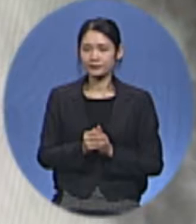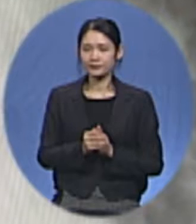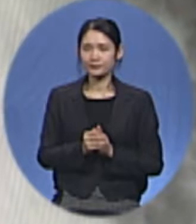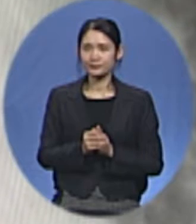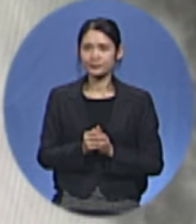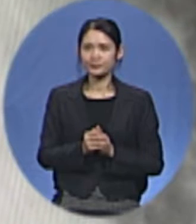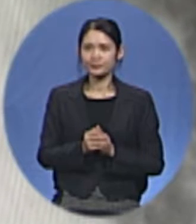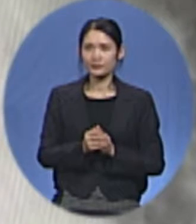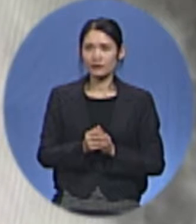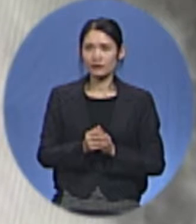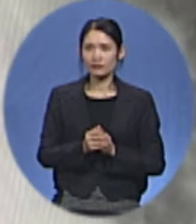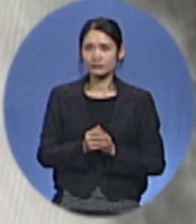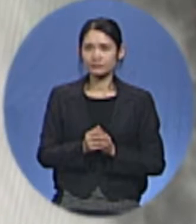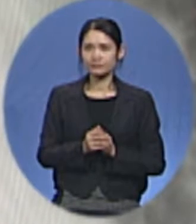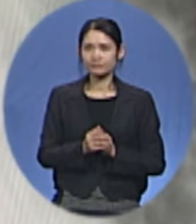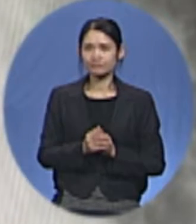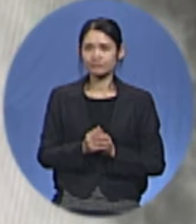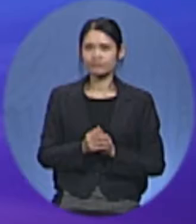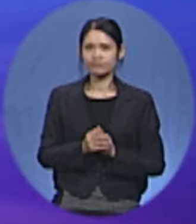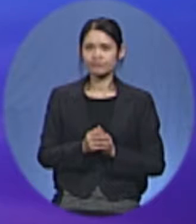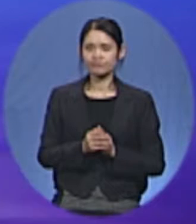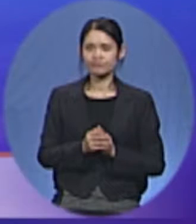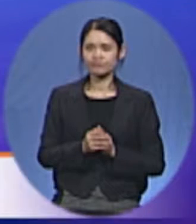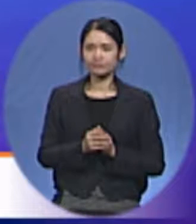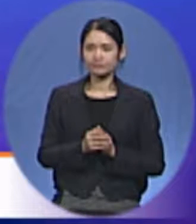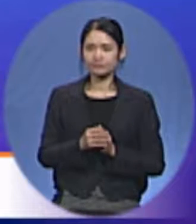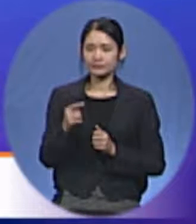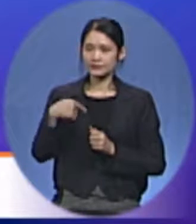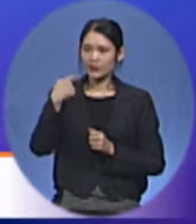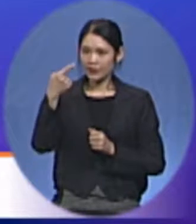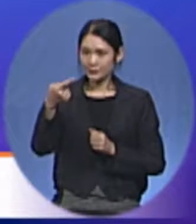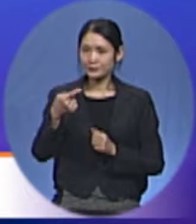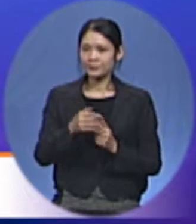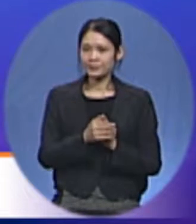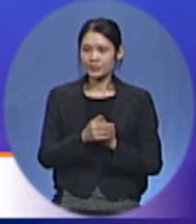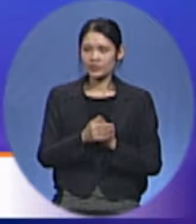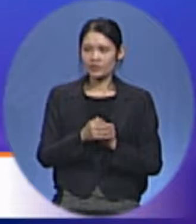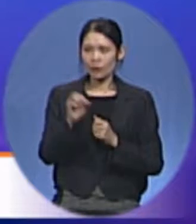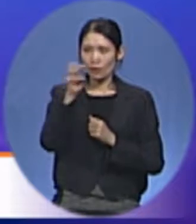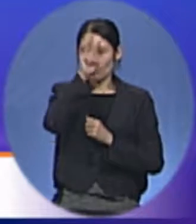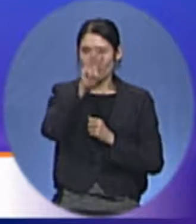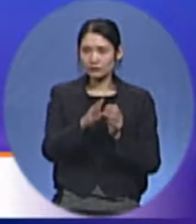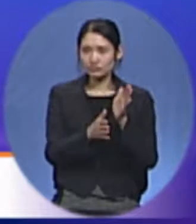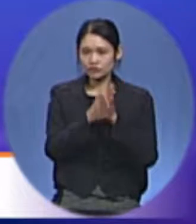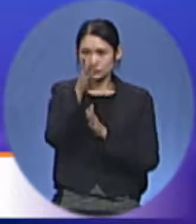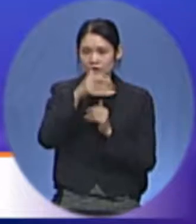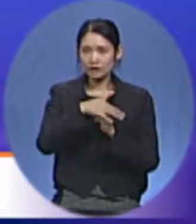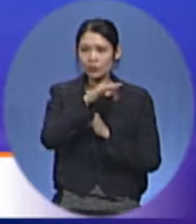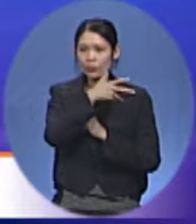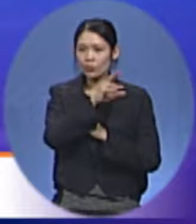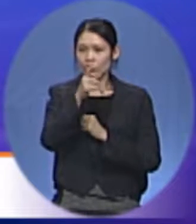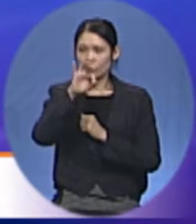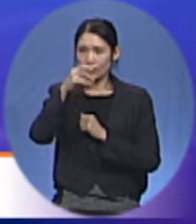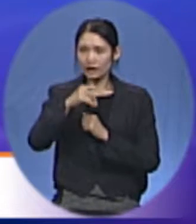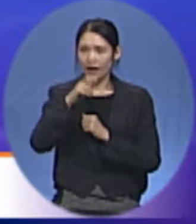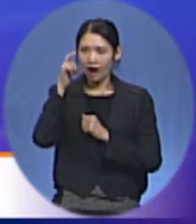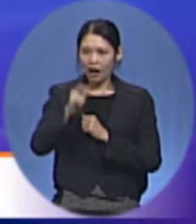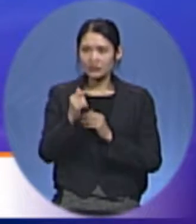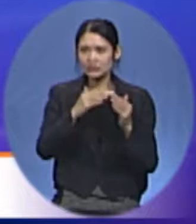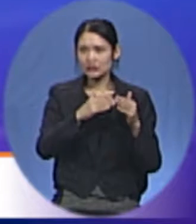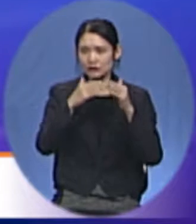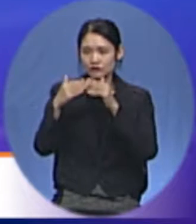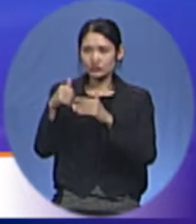복지TV 뉴스 황현입니다. 다음 뉴스입니다. 광주시가 고려인 강제 이주 80주년을